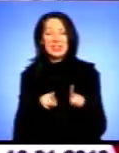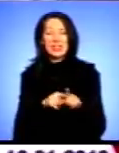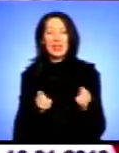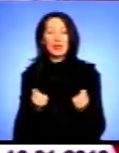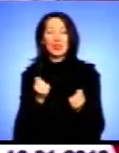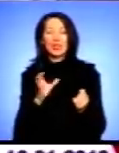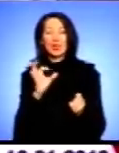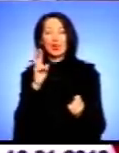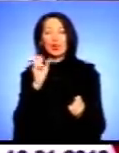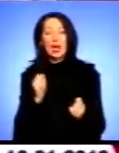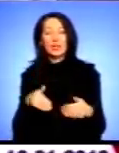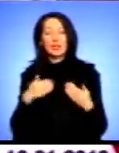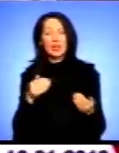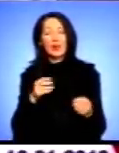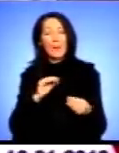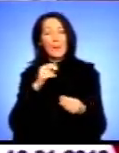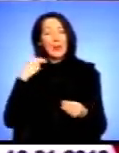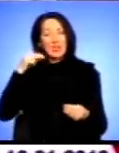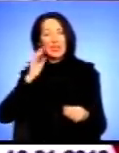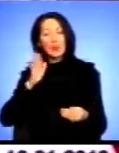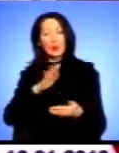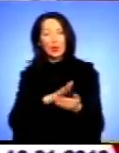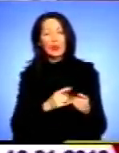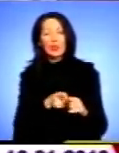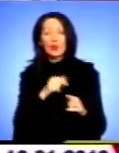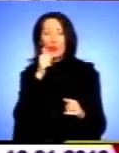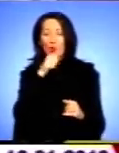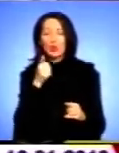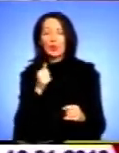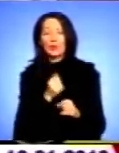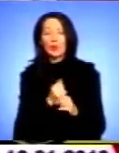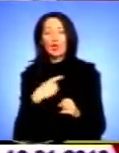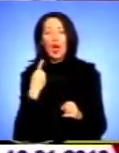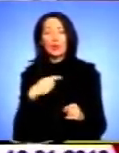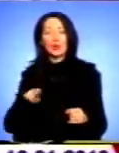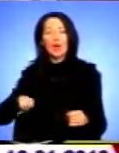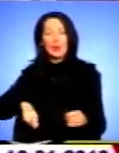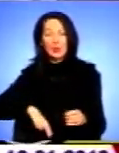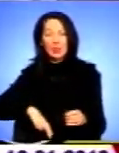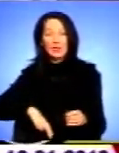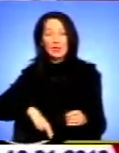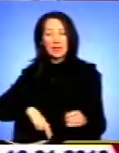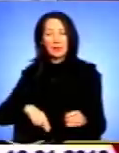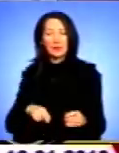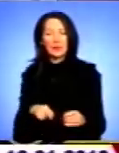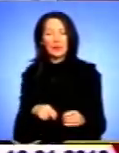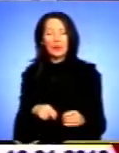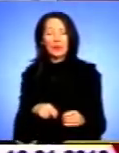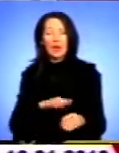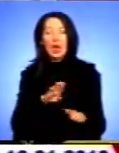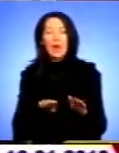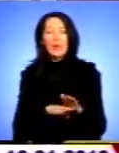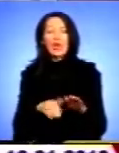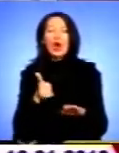Соціальні ініціативи президента, які будуть продовжені в цьому році, а відтак і робота обласної державної адміністрації під